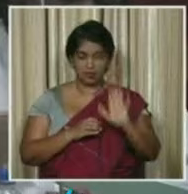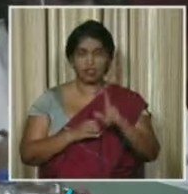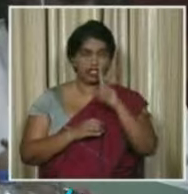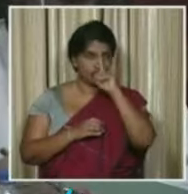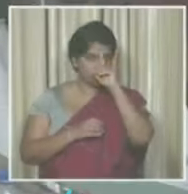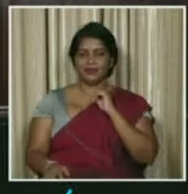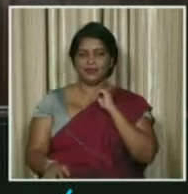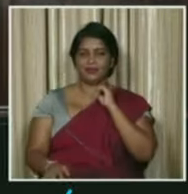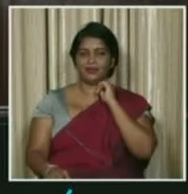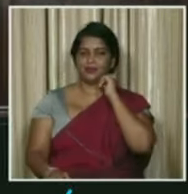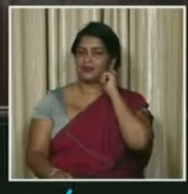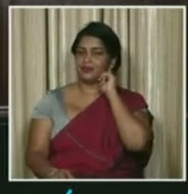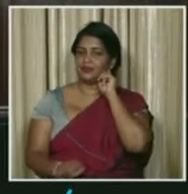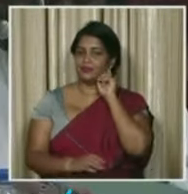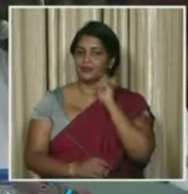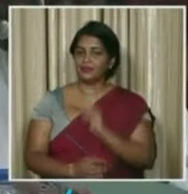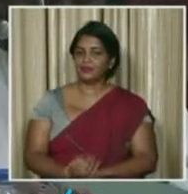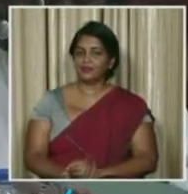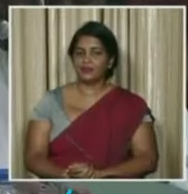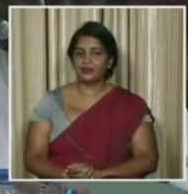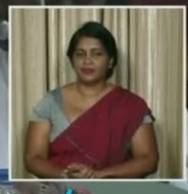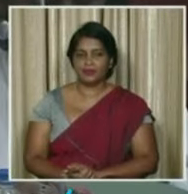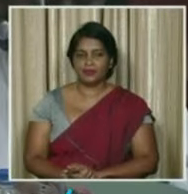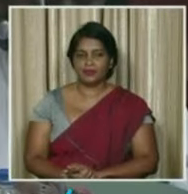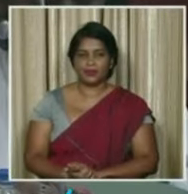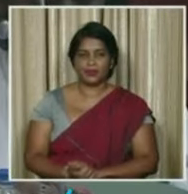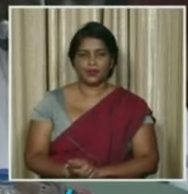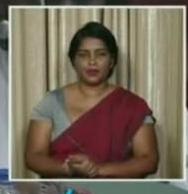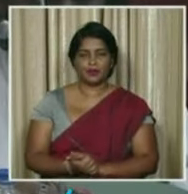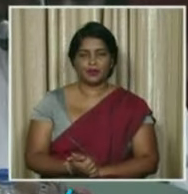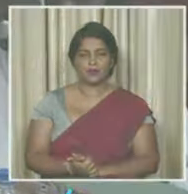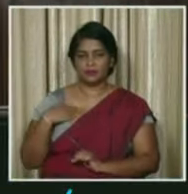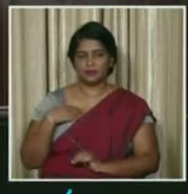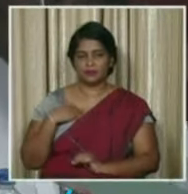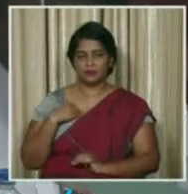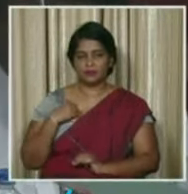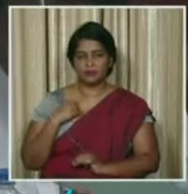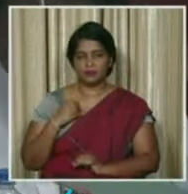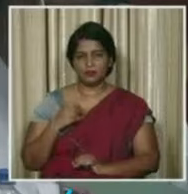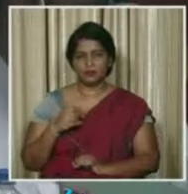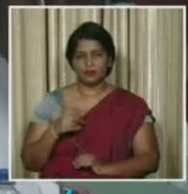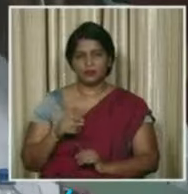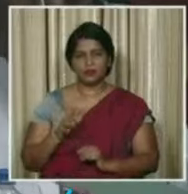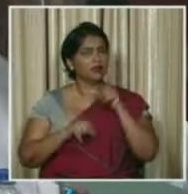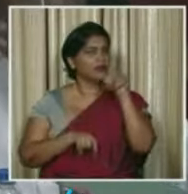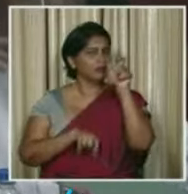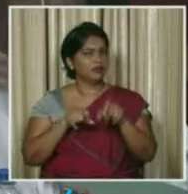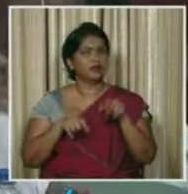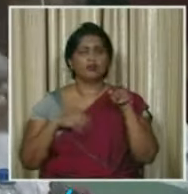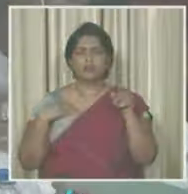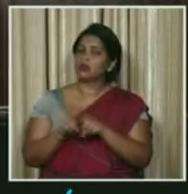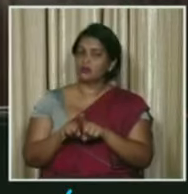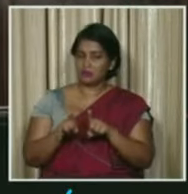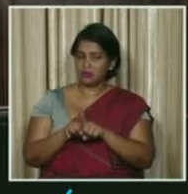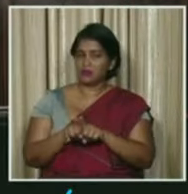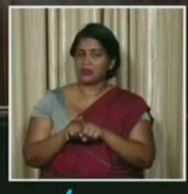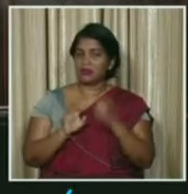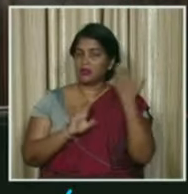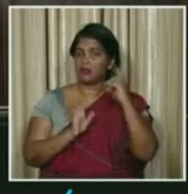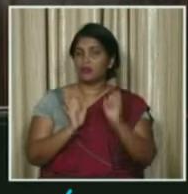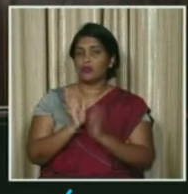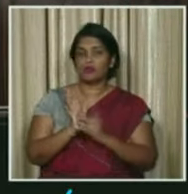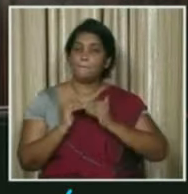සත්‍යයකට දේවතාවක් මේක පෙන්වන්න මේ මේ දුබුරු පාඩේ අන්ඩර්ලයින් කරලා තියෙනවා බෙව සාකච්ඡා කරනවා නිලධාරීන් ගොළු වෙලා ඉන්නවා පාර්ලිමේන්තු